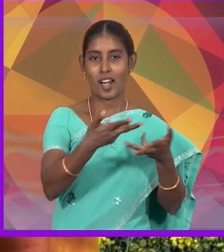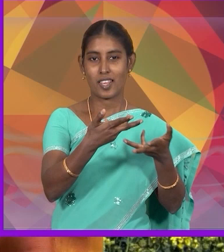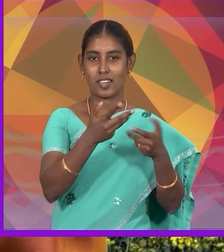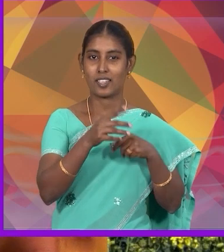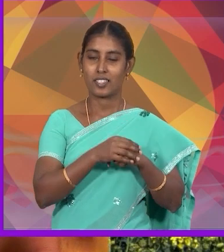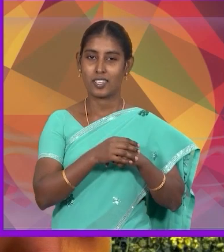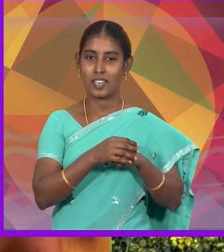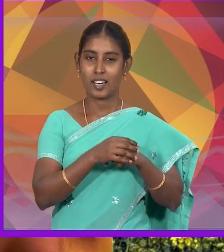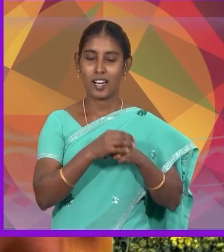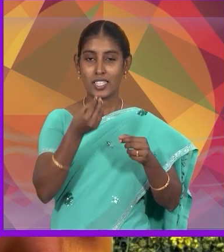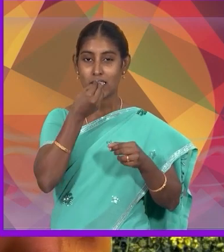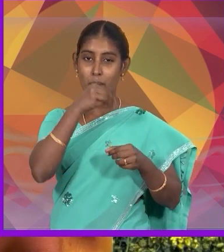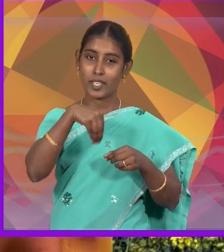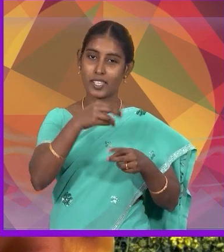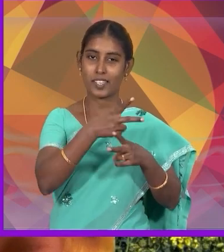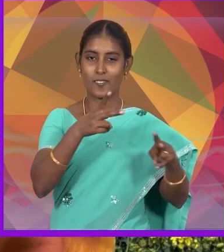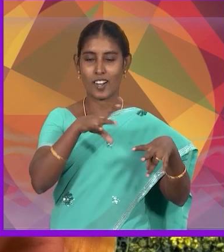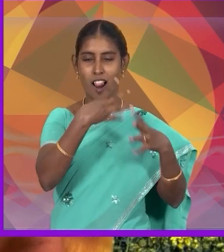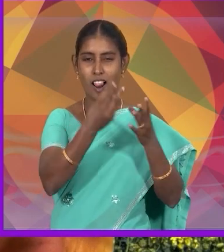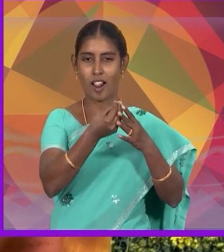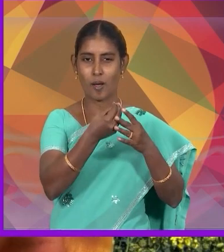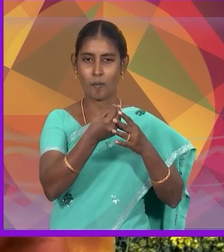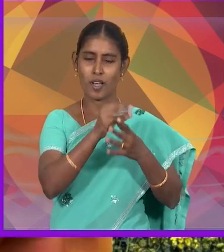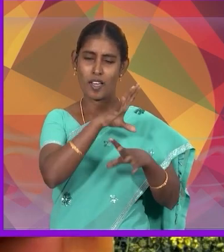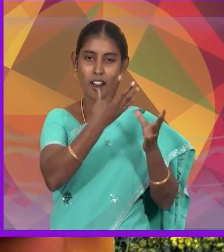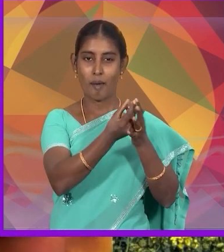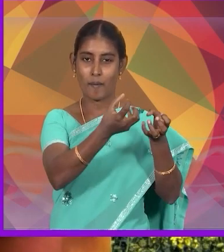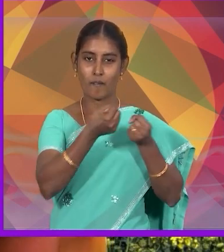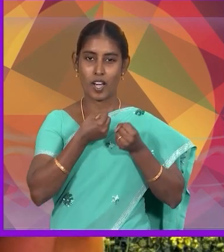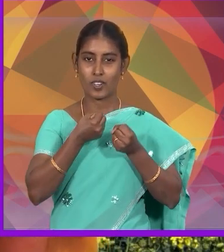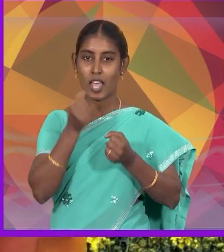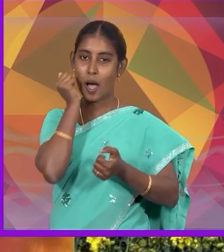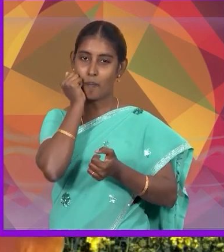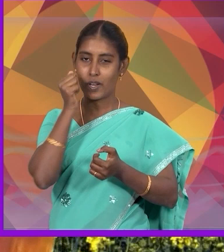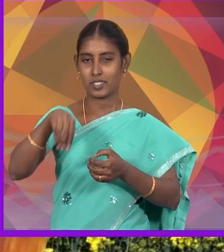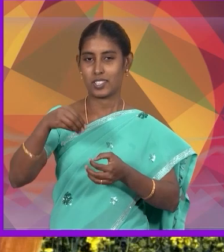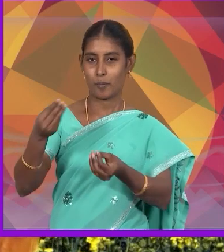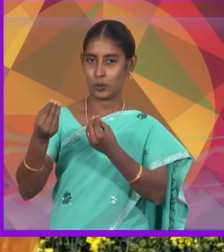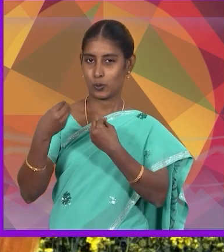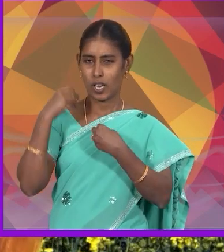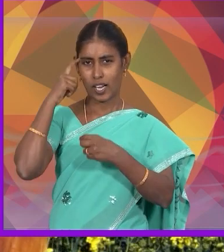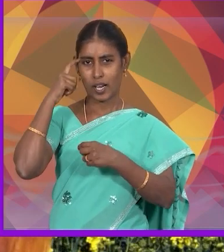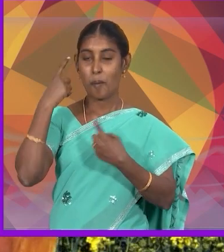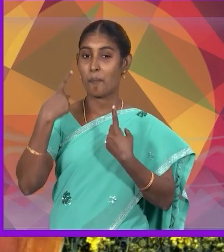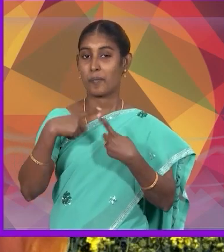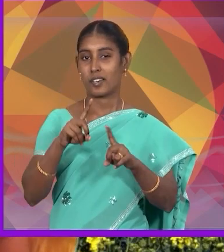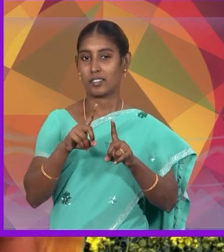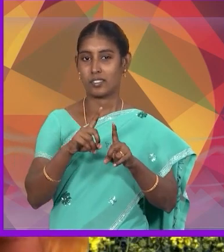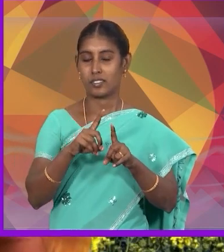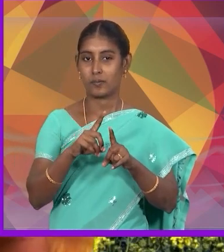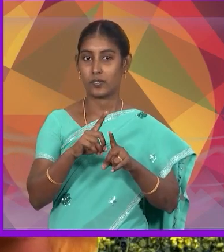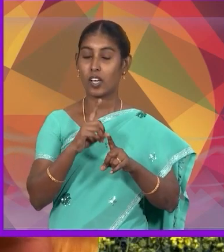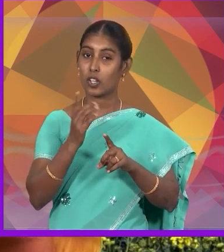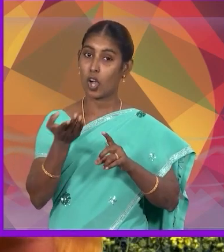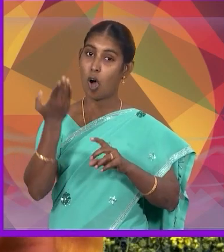அதுக்கு சமையலுக்கு தேவையான அரிசி பருப்பு உப்பு புளி மிளகாய் எல்லாம் வாங்கி அம்மா சமைச்சு கொடுக்குறாங்க அப்படின்னு. ஆனா